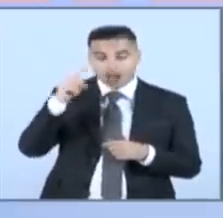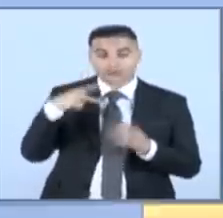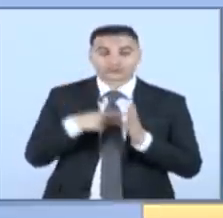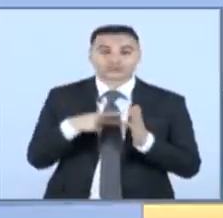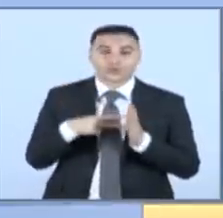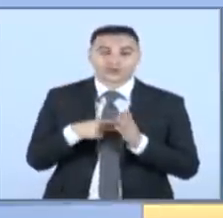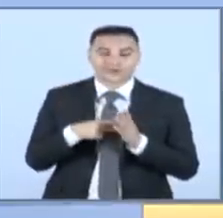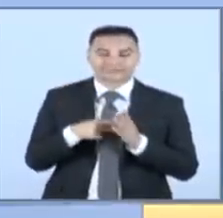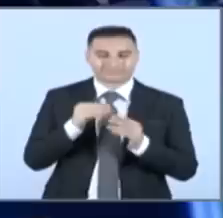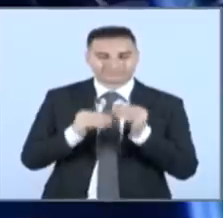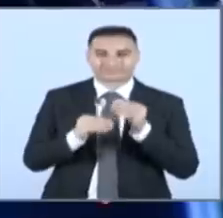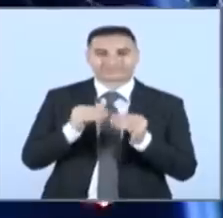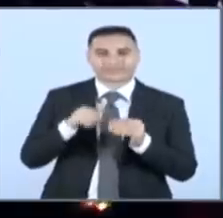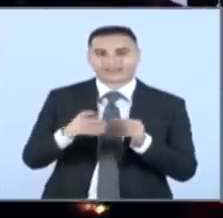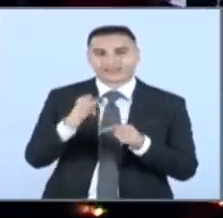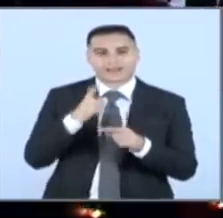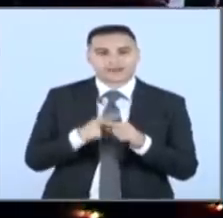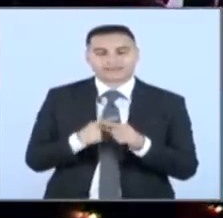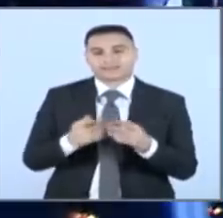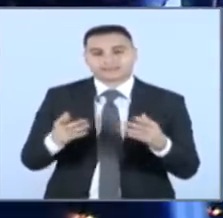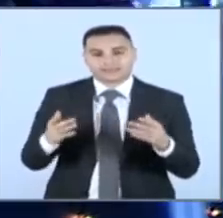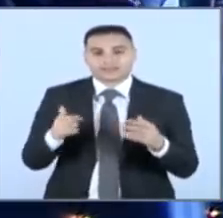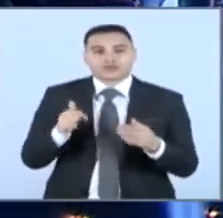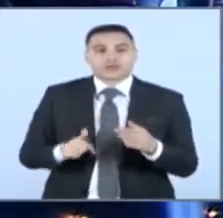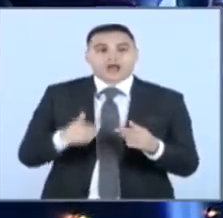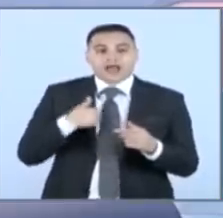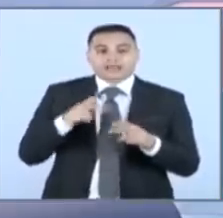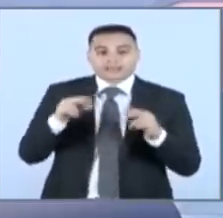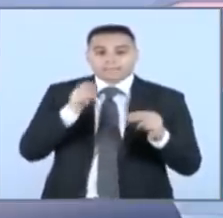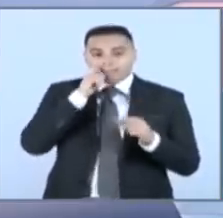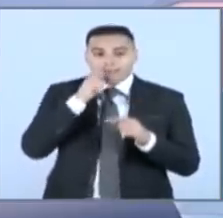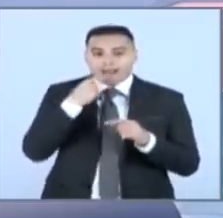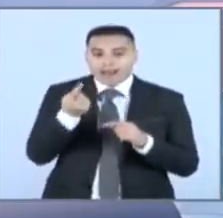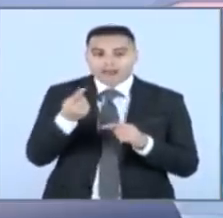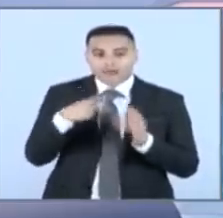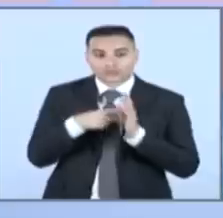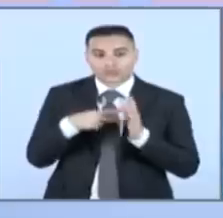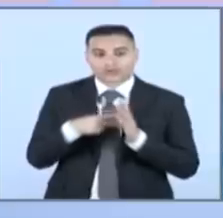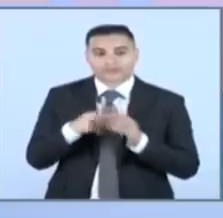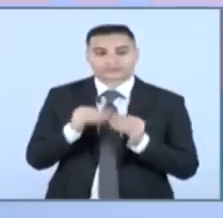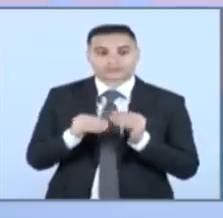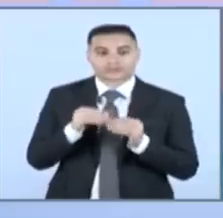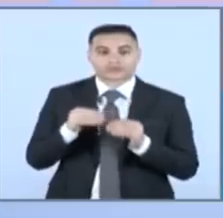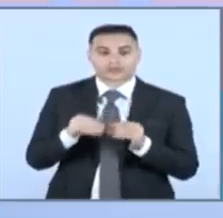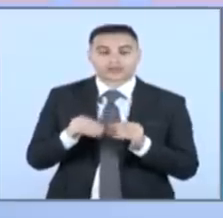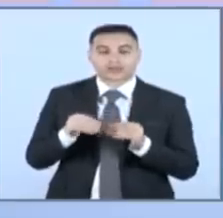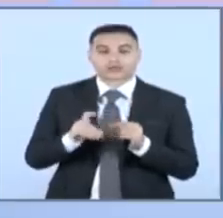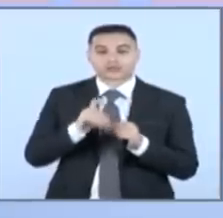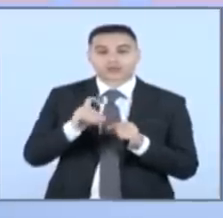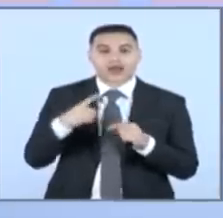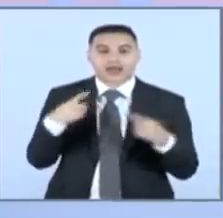سوريا. إجابة خاطئة. سوريا زي ما باباكي قالك بالظبط، هي سوريا. لسه ما عندناش